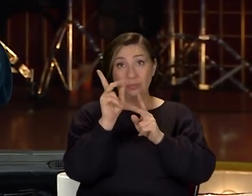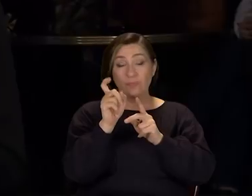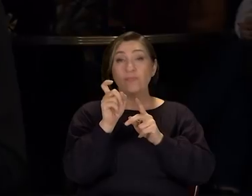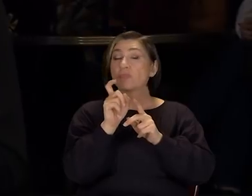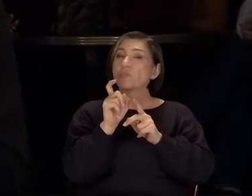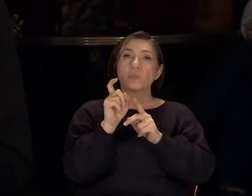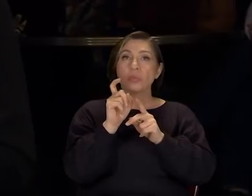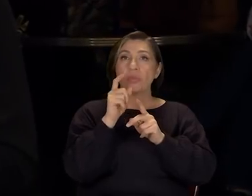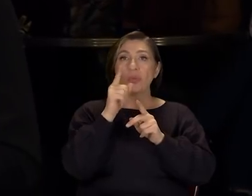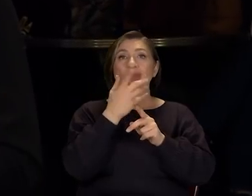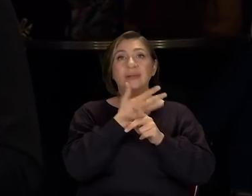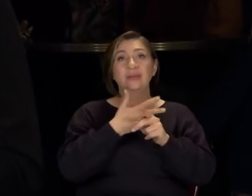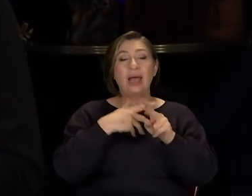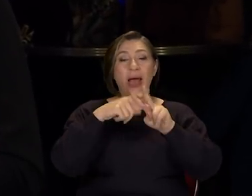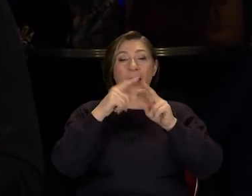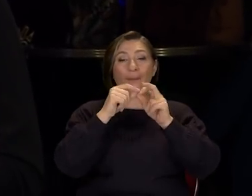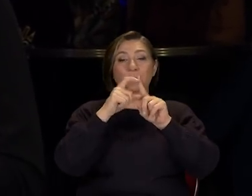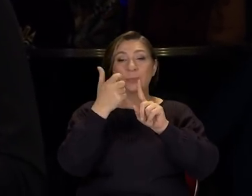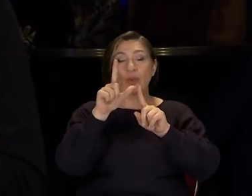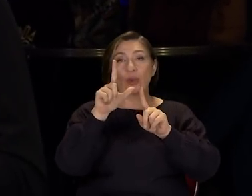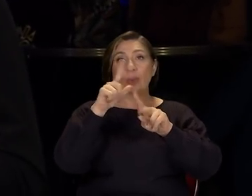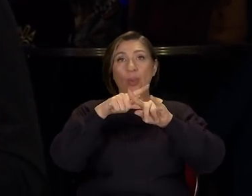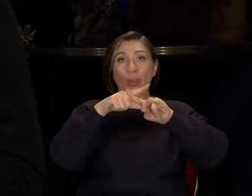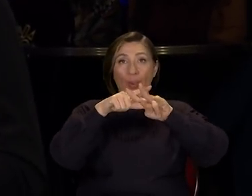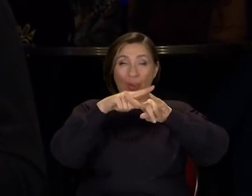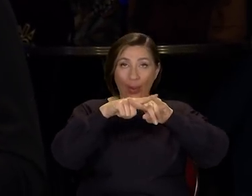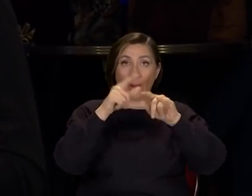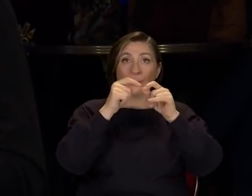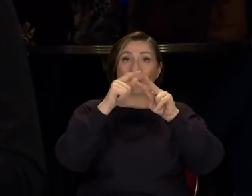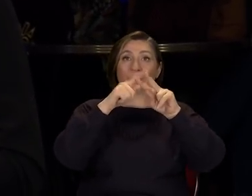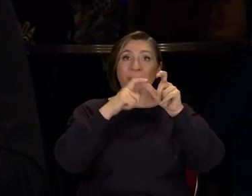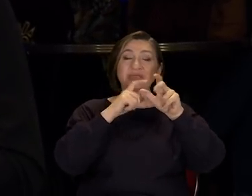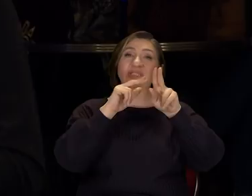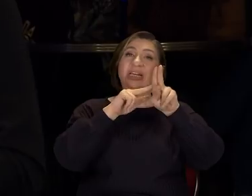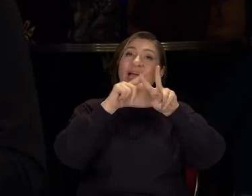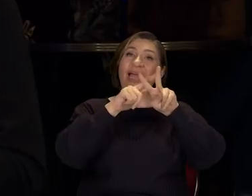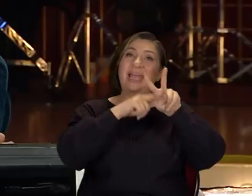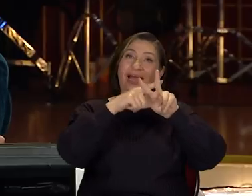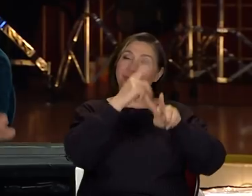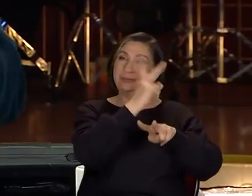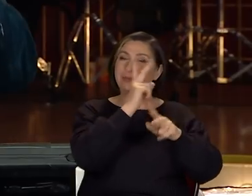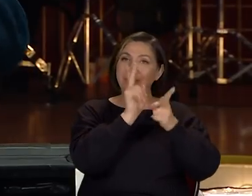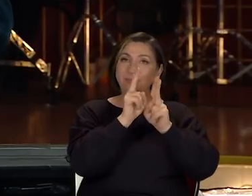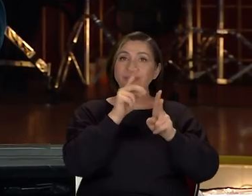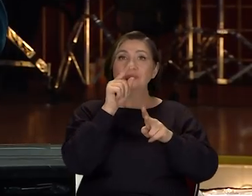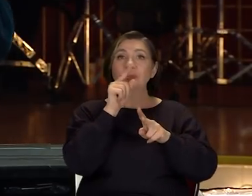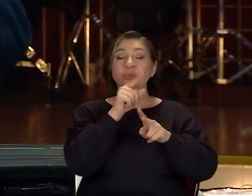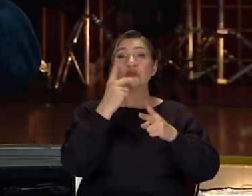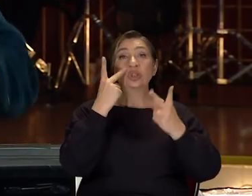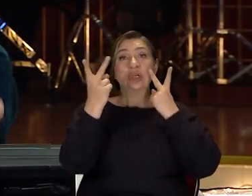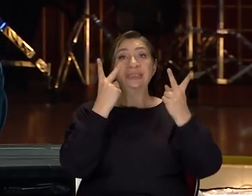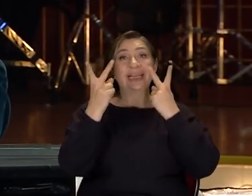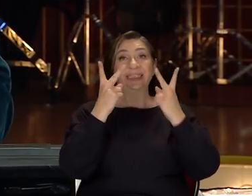bu sevgili Abdullah Başkıran'ın tiyatrosu, bizim peki, patronumuz. Patron. Temaşa, gösteri sanatları